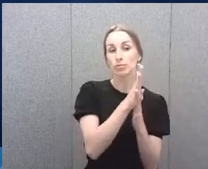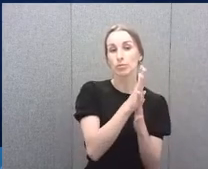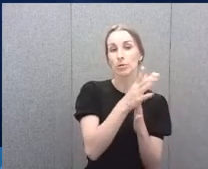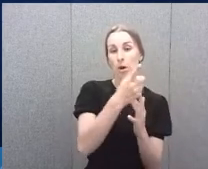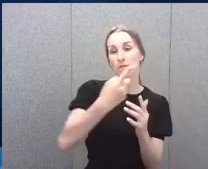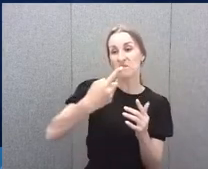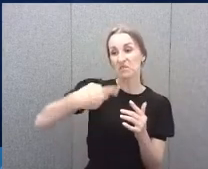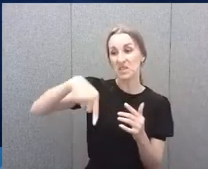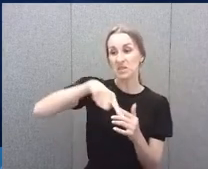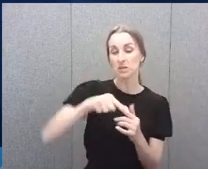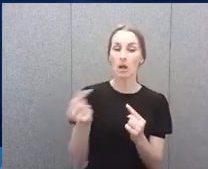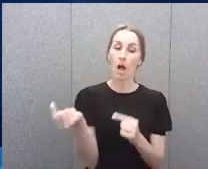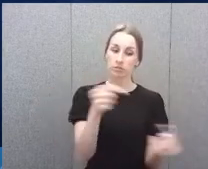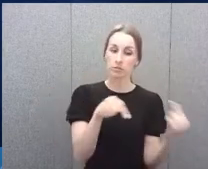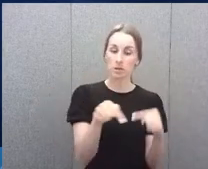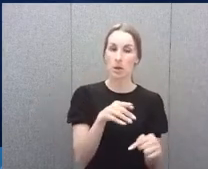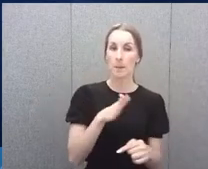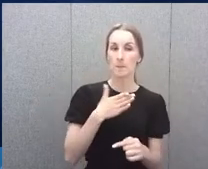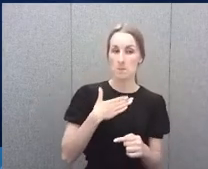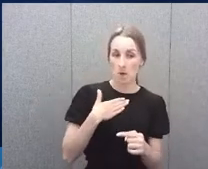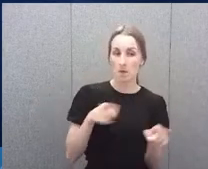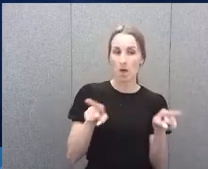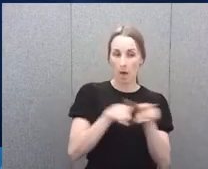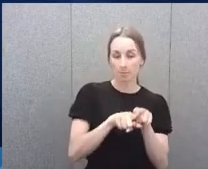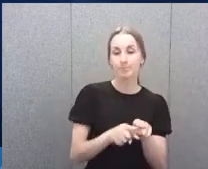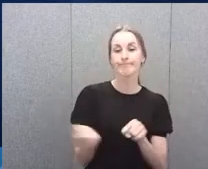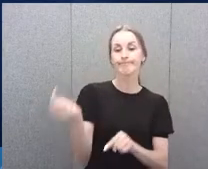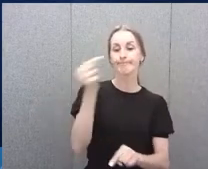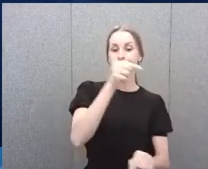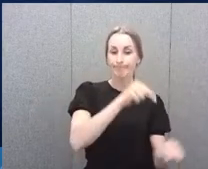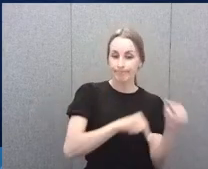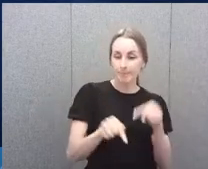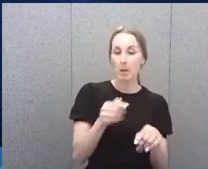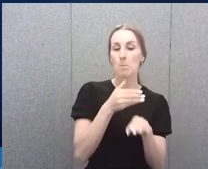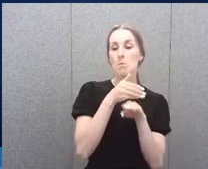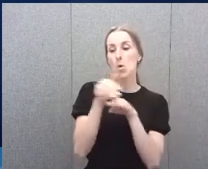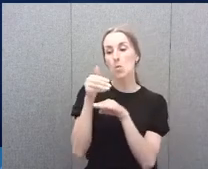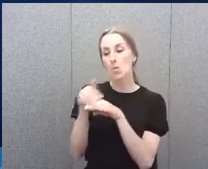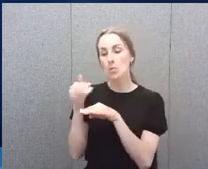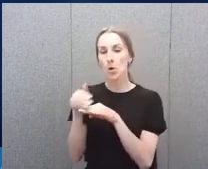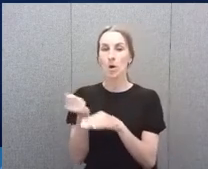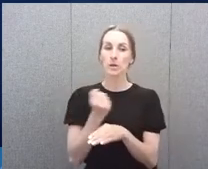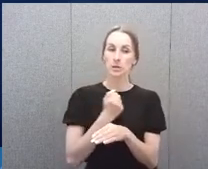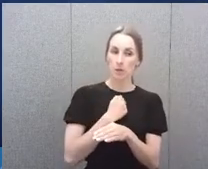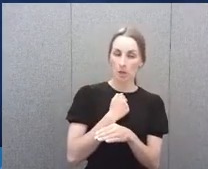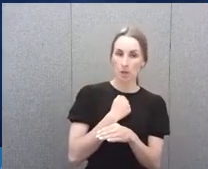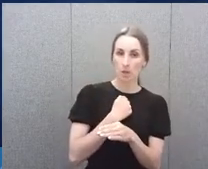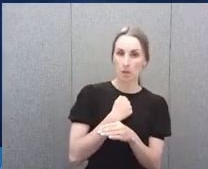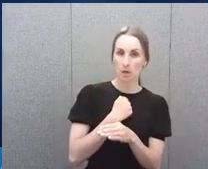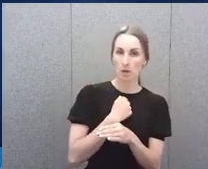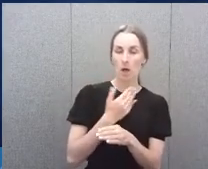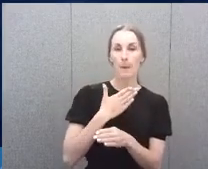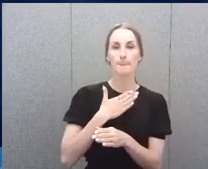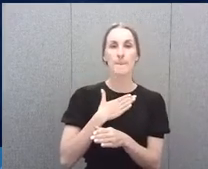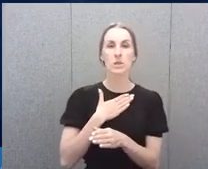мы стараемся быть более решенными, последовательно, шаг за